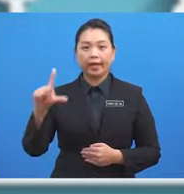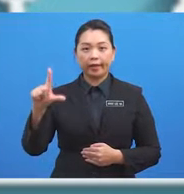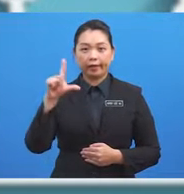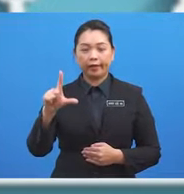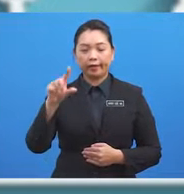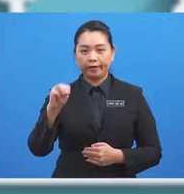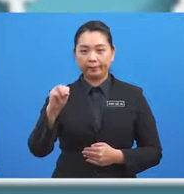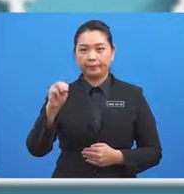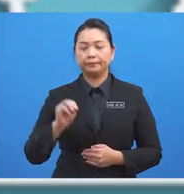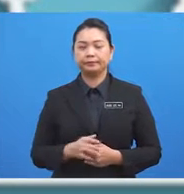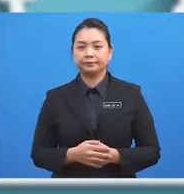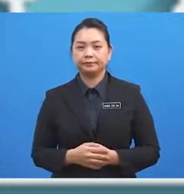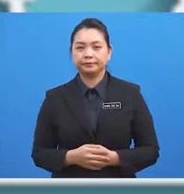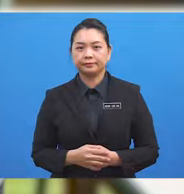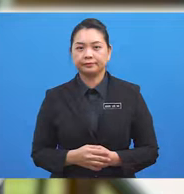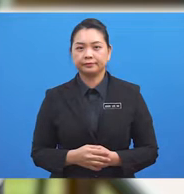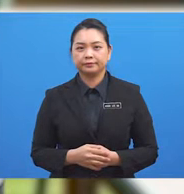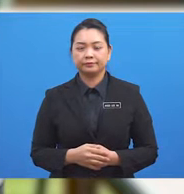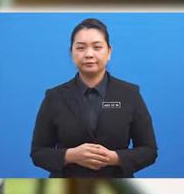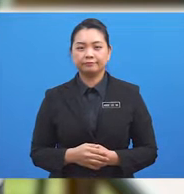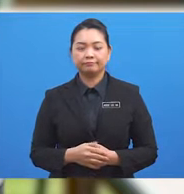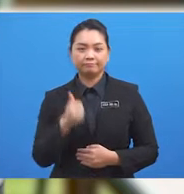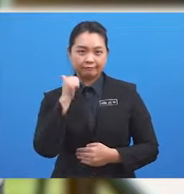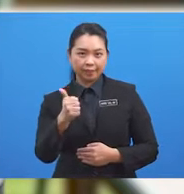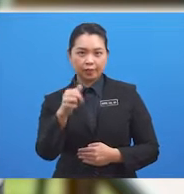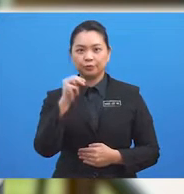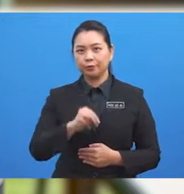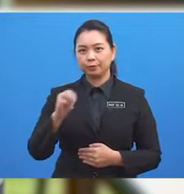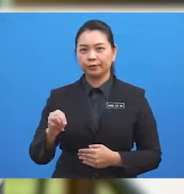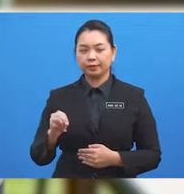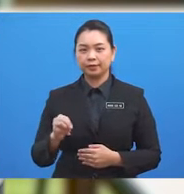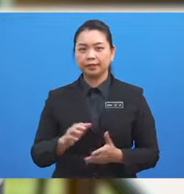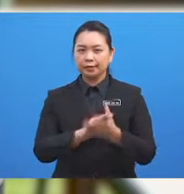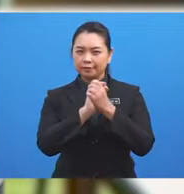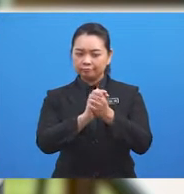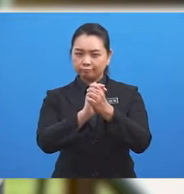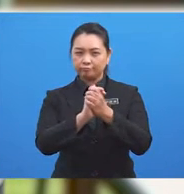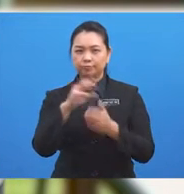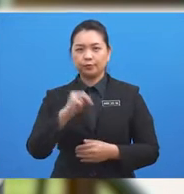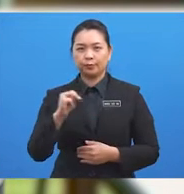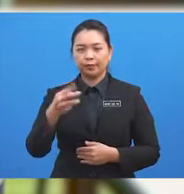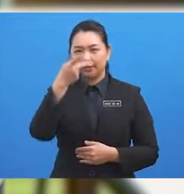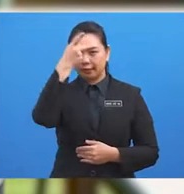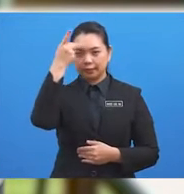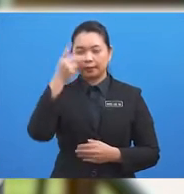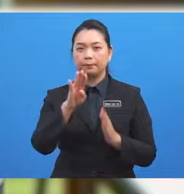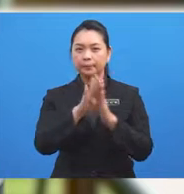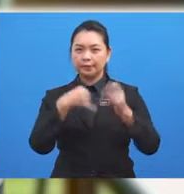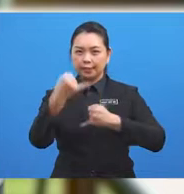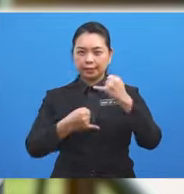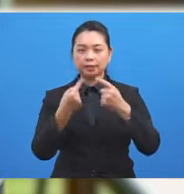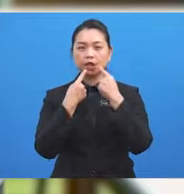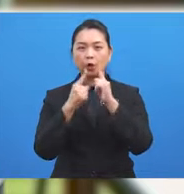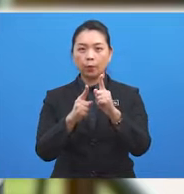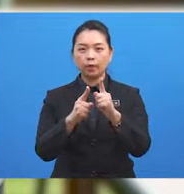Raya Malaysia. Wah, hebatnya murid-murid. Tahniah murid-murid kerana berjaya